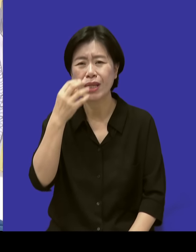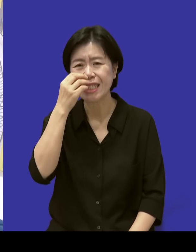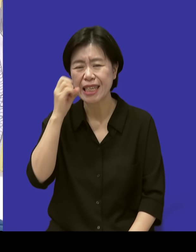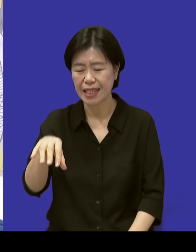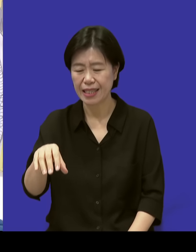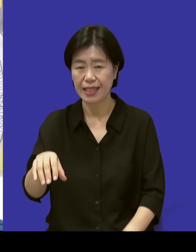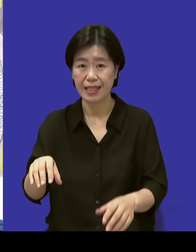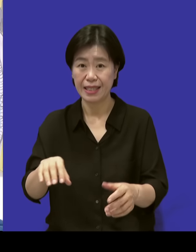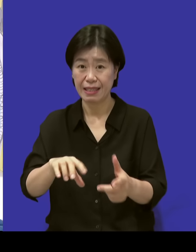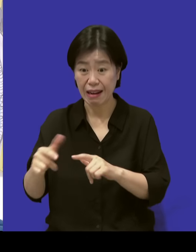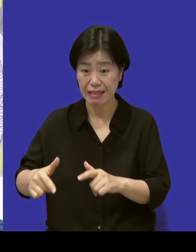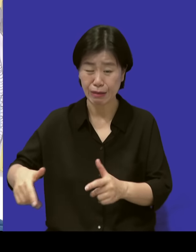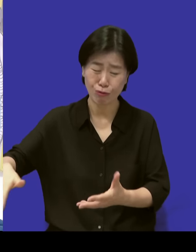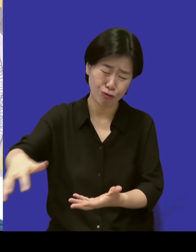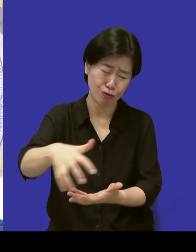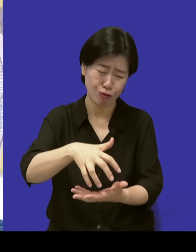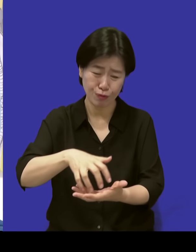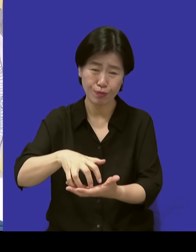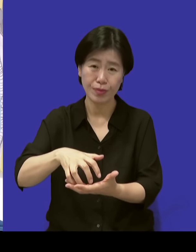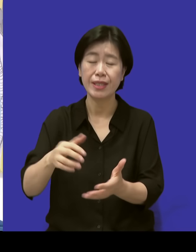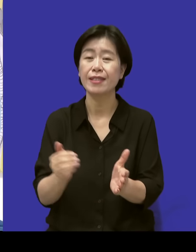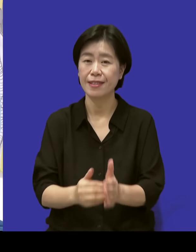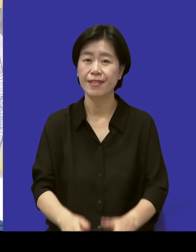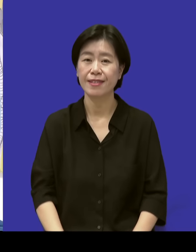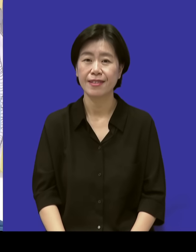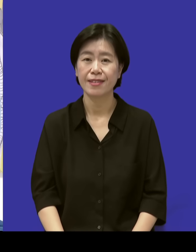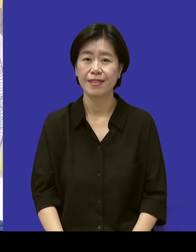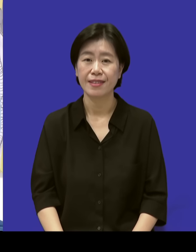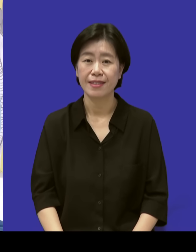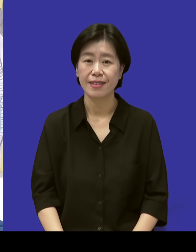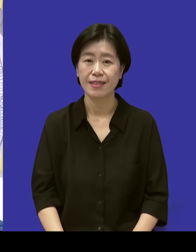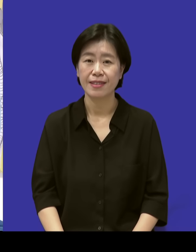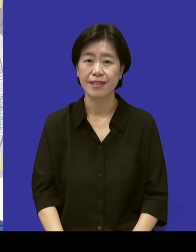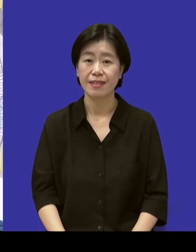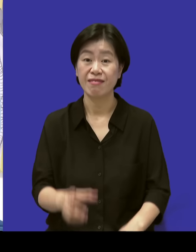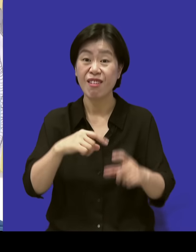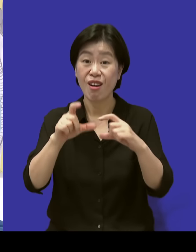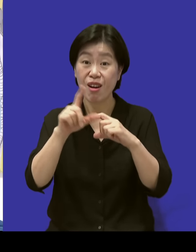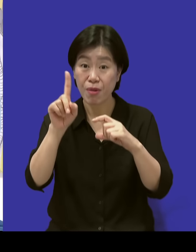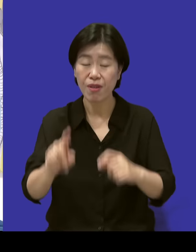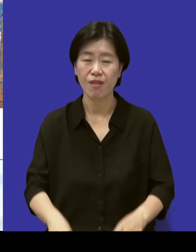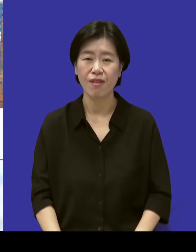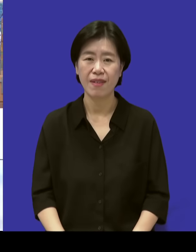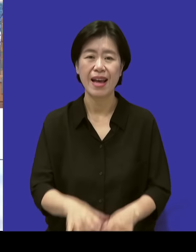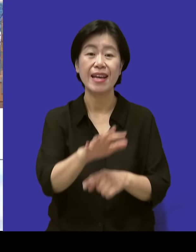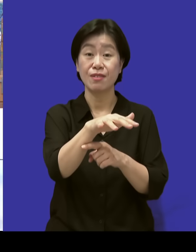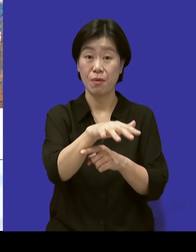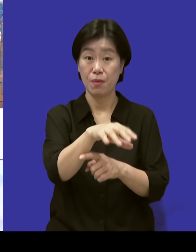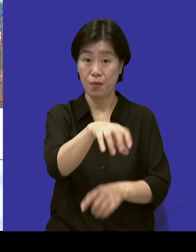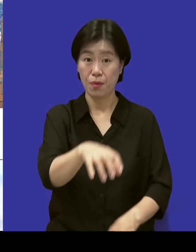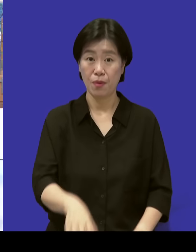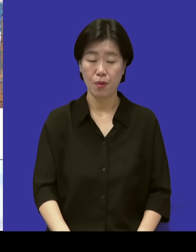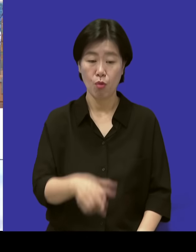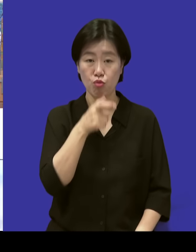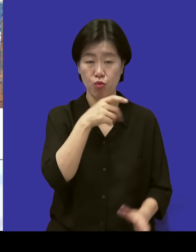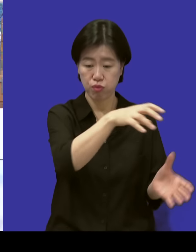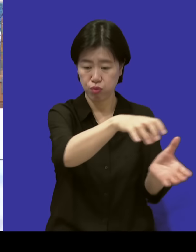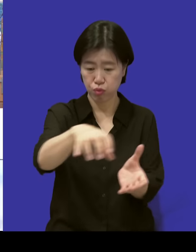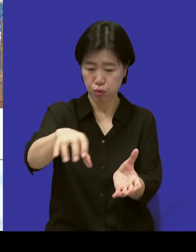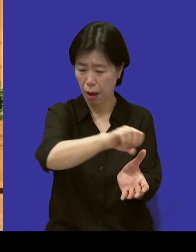가고 근데 쓰레기만 보였어야 되는데 예. 이제 시골에는 배수로 같은 게 있거든요. 예.